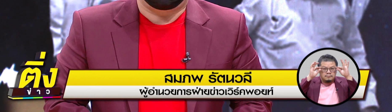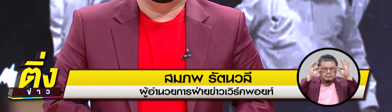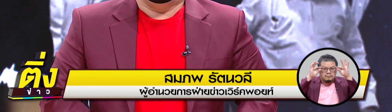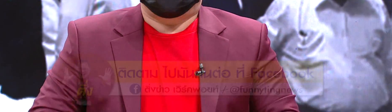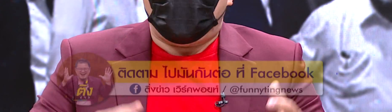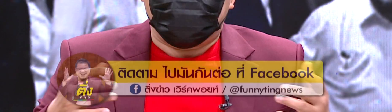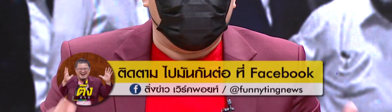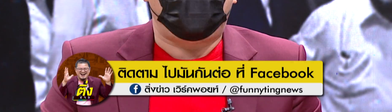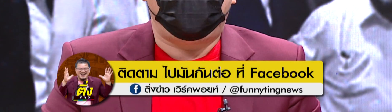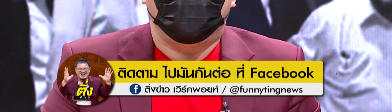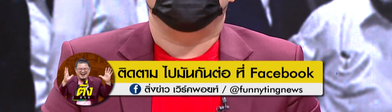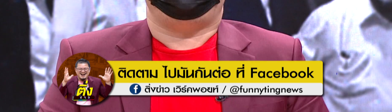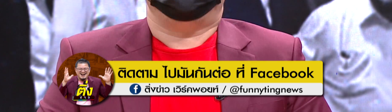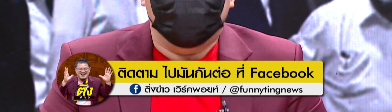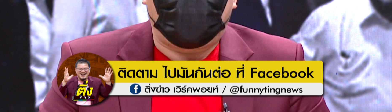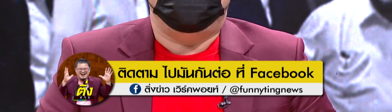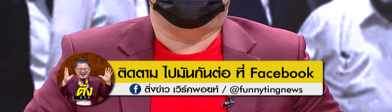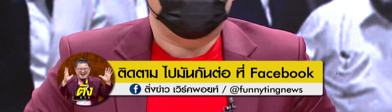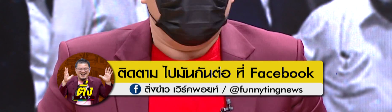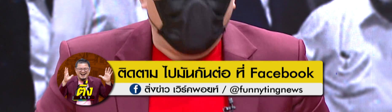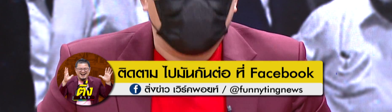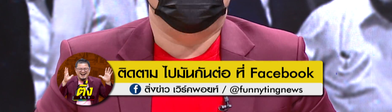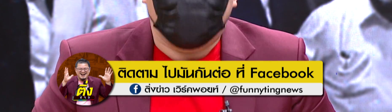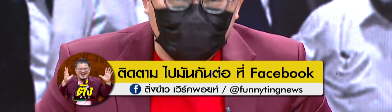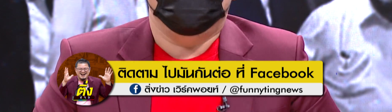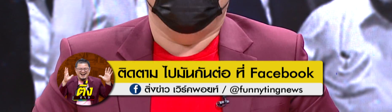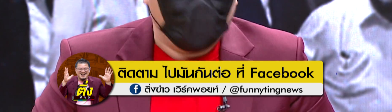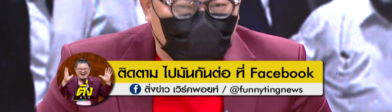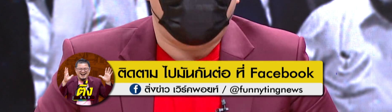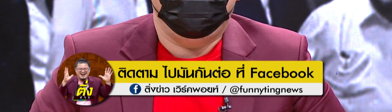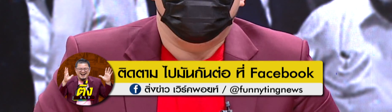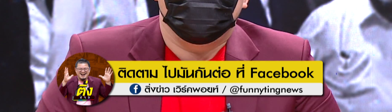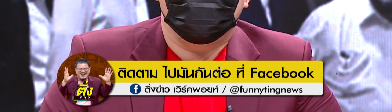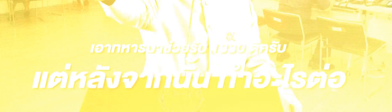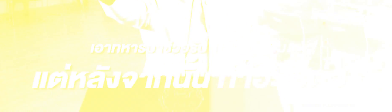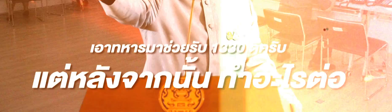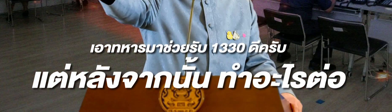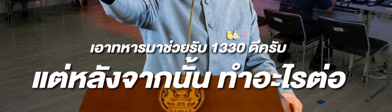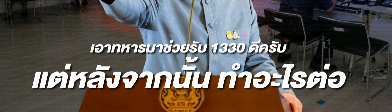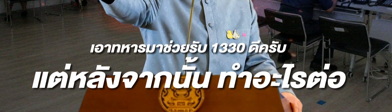กเจอนะครับถ้าเจอมะนาวแพงก็กินมะขามเปียกก็เป็นอย่างนี้อยู่นั่นแหละครับ